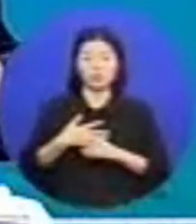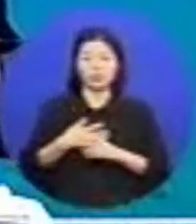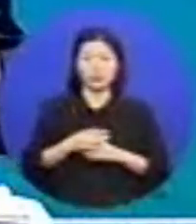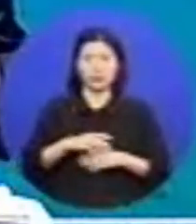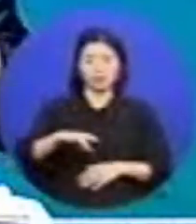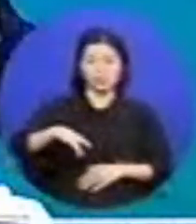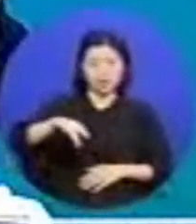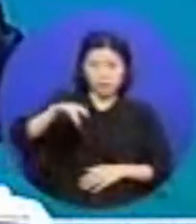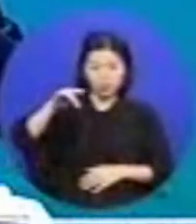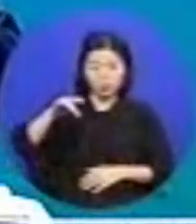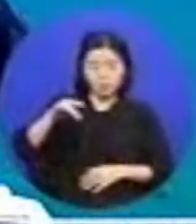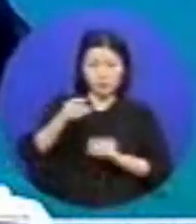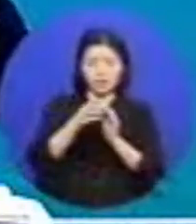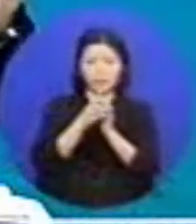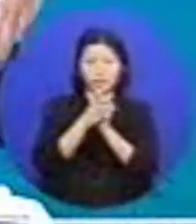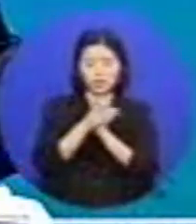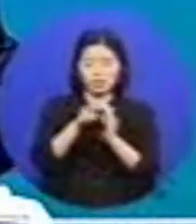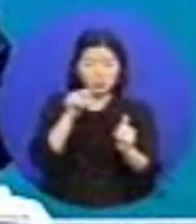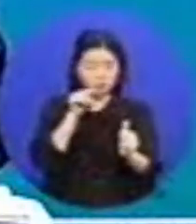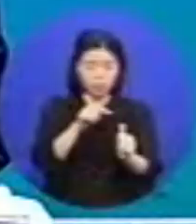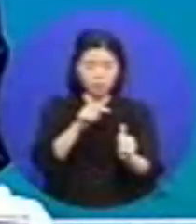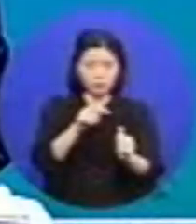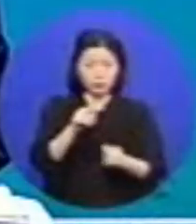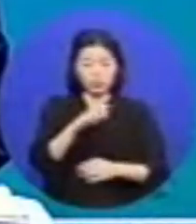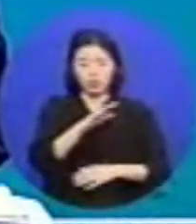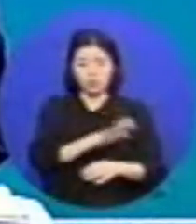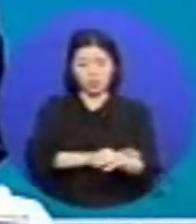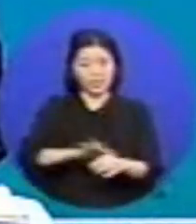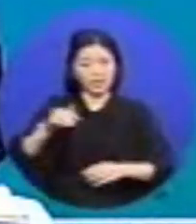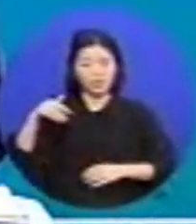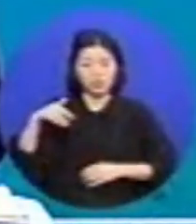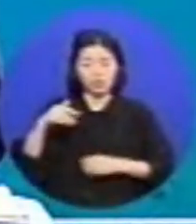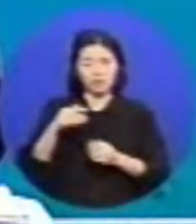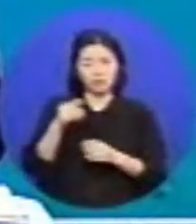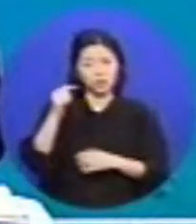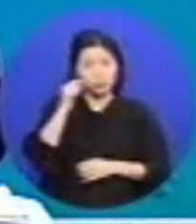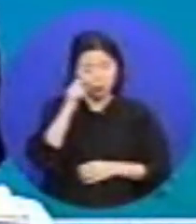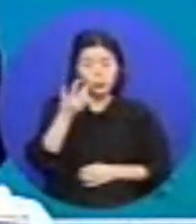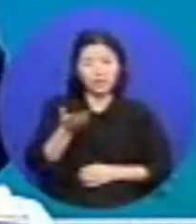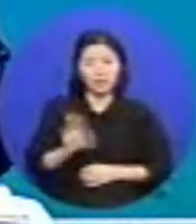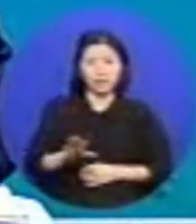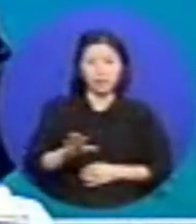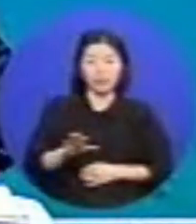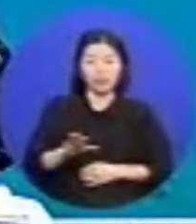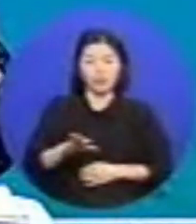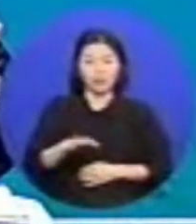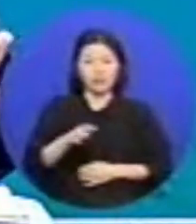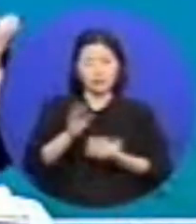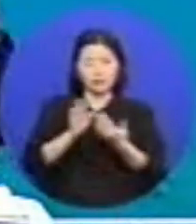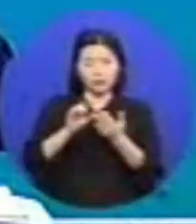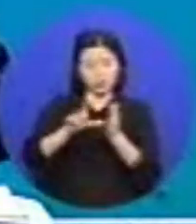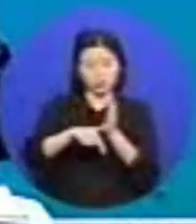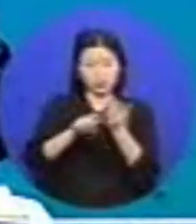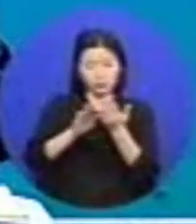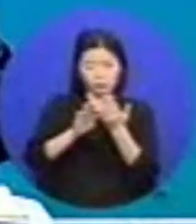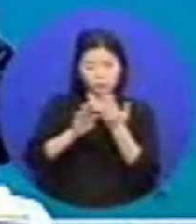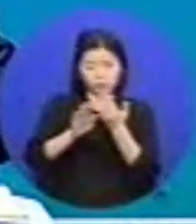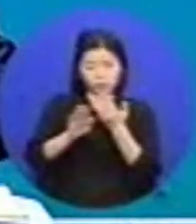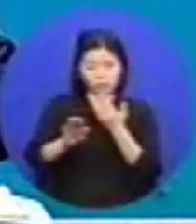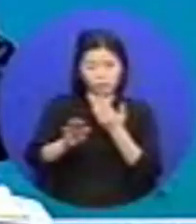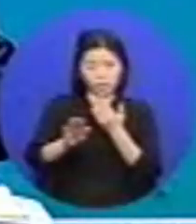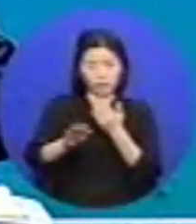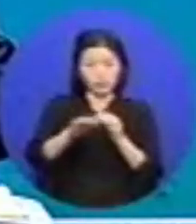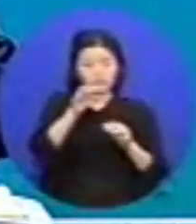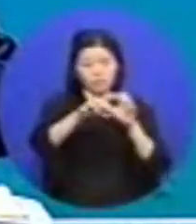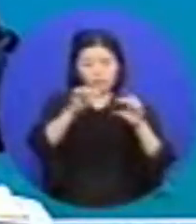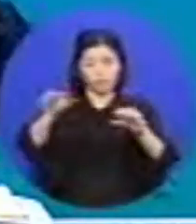처음에는 기도를 지켜도 기도를 제대로 못해요. 그러다가 여기저기서 우는 소리가 들리고